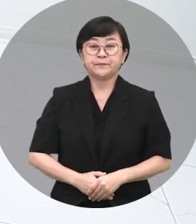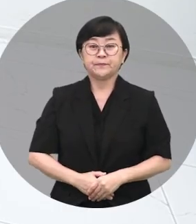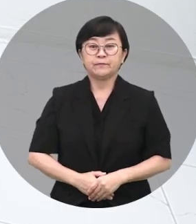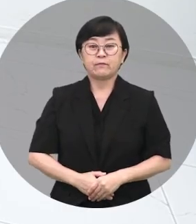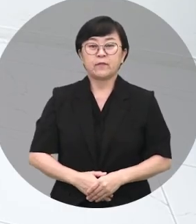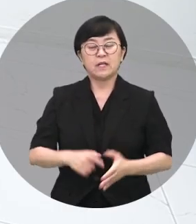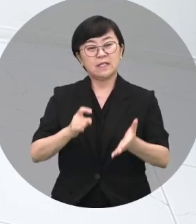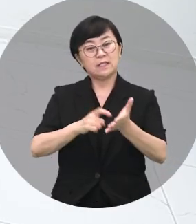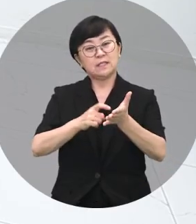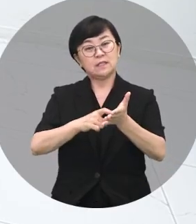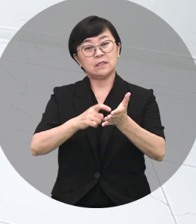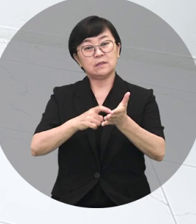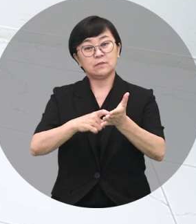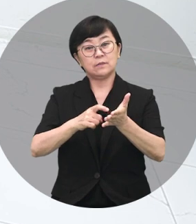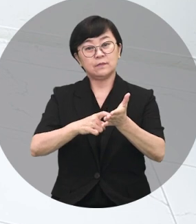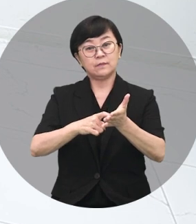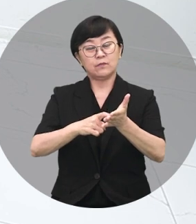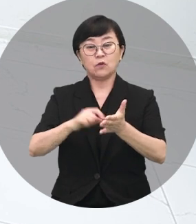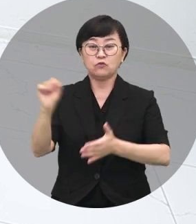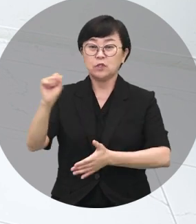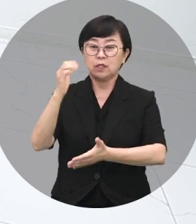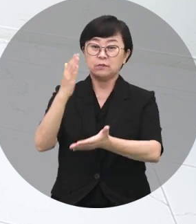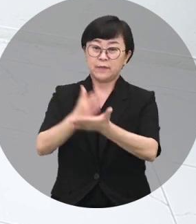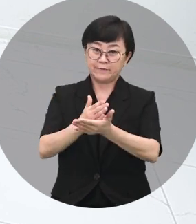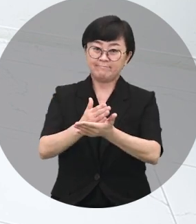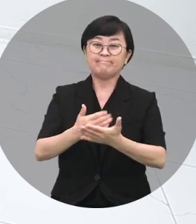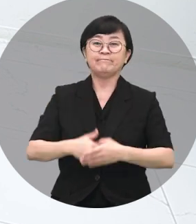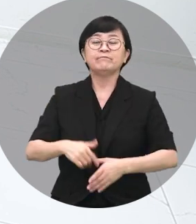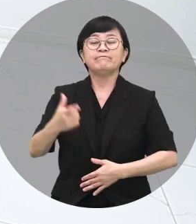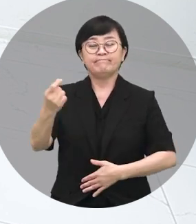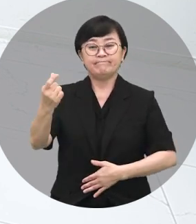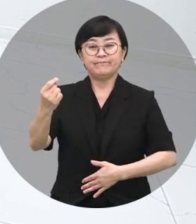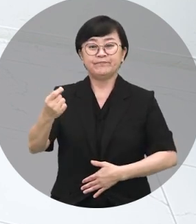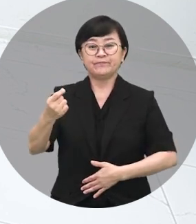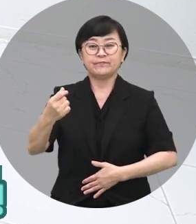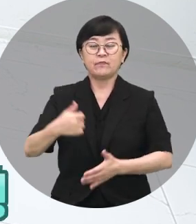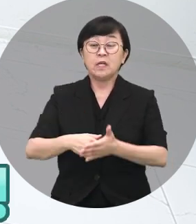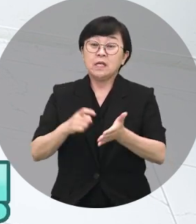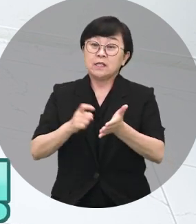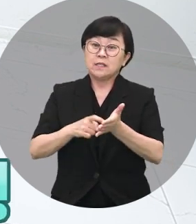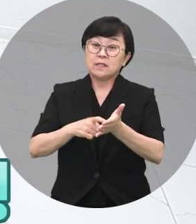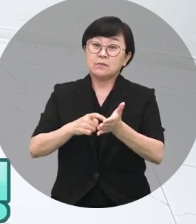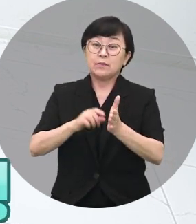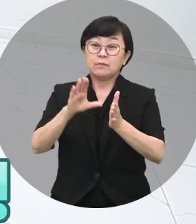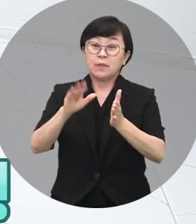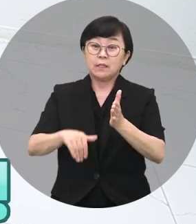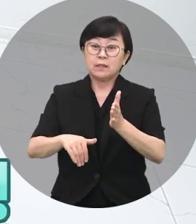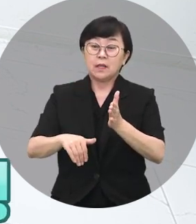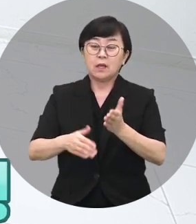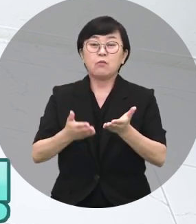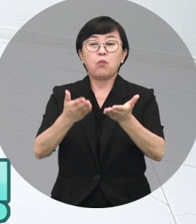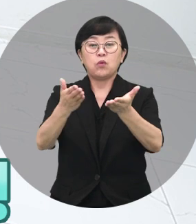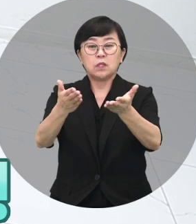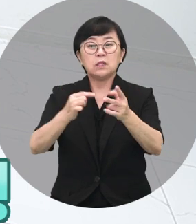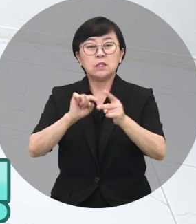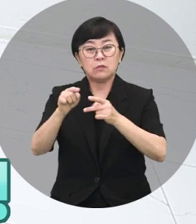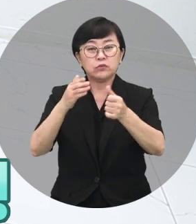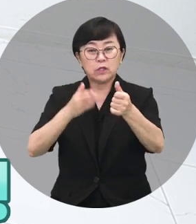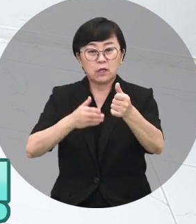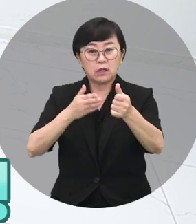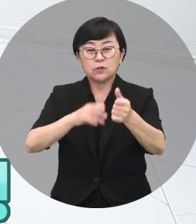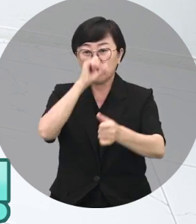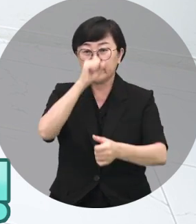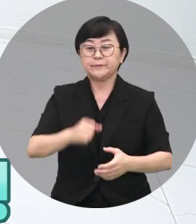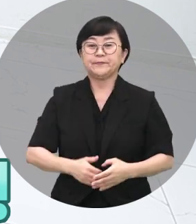아무리 급하더라도 이럴 때는 운전하면 안 되겠네요. 네, 맞습니다. 정 급한 경우라면 상대방의 양해를 구하고 부탁하는